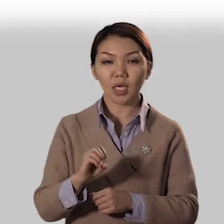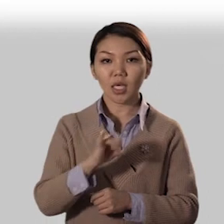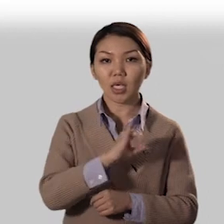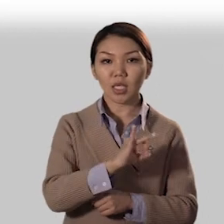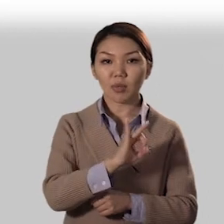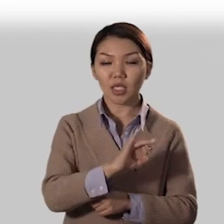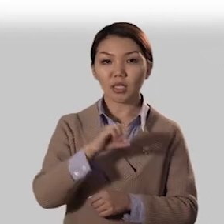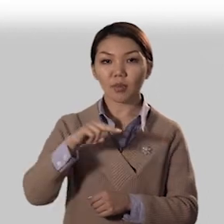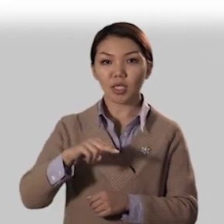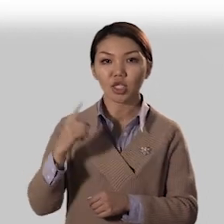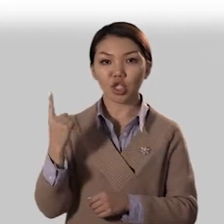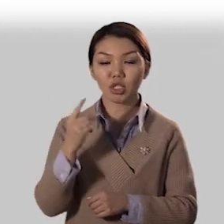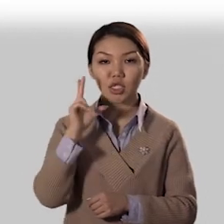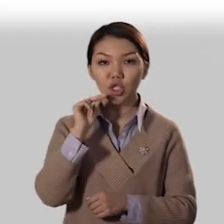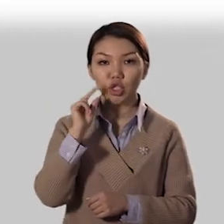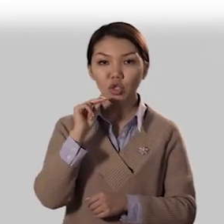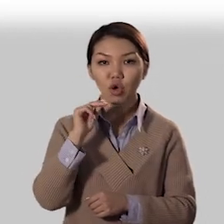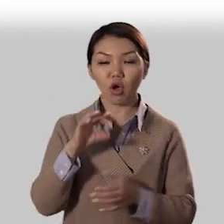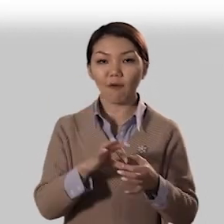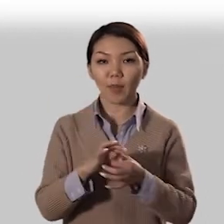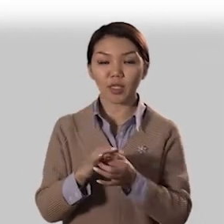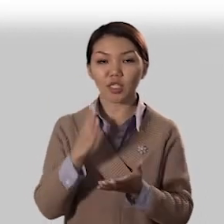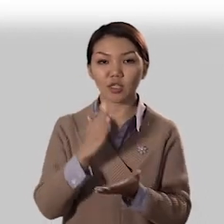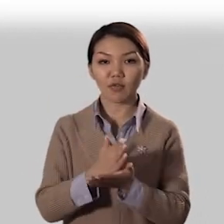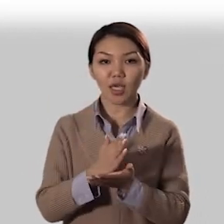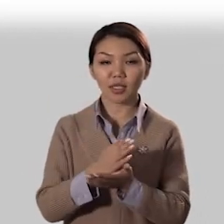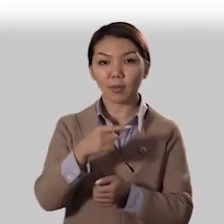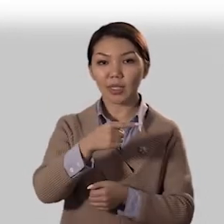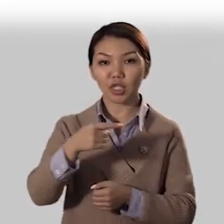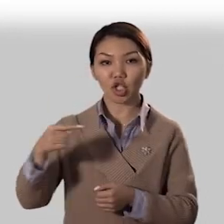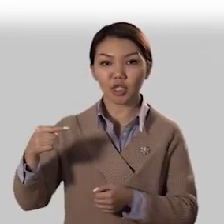единственное число в предложении является подлежащим